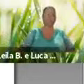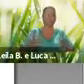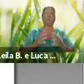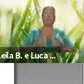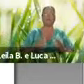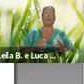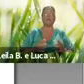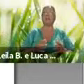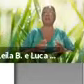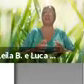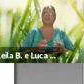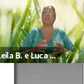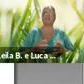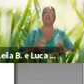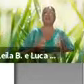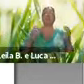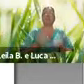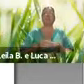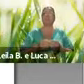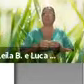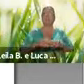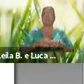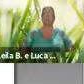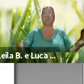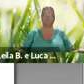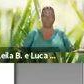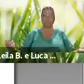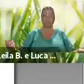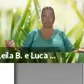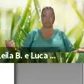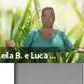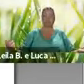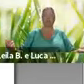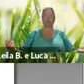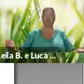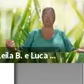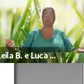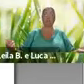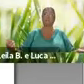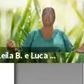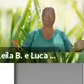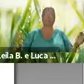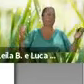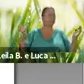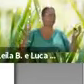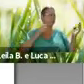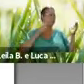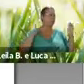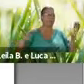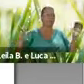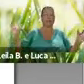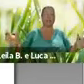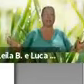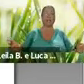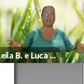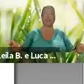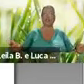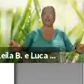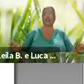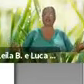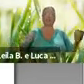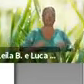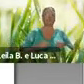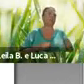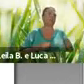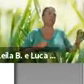accendo tutti gli apparecchi, finisce che si spegne la luce, no? Se accendo tutti gli apparecchi che ho in